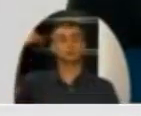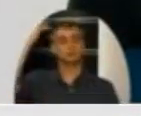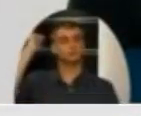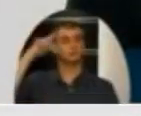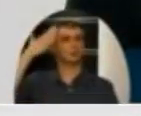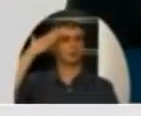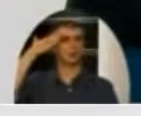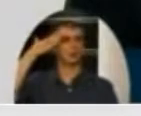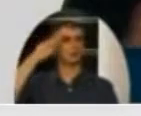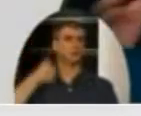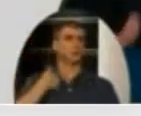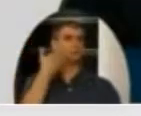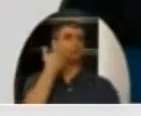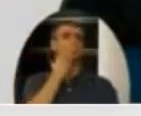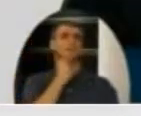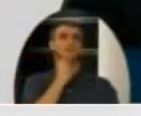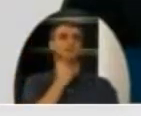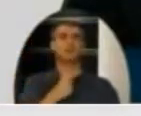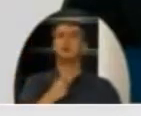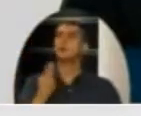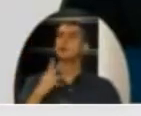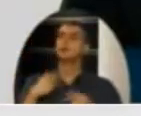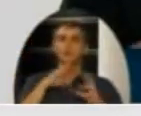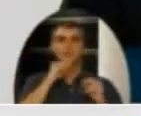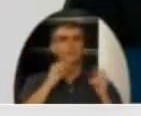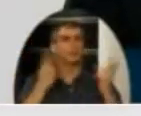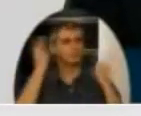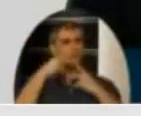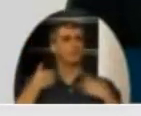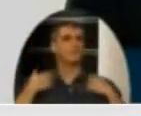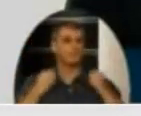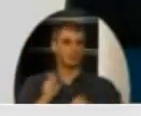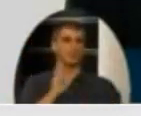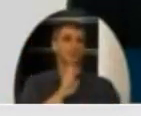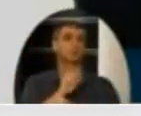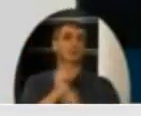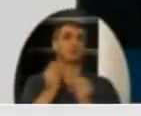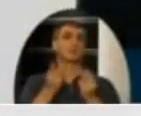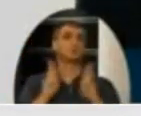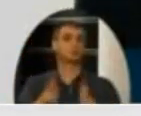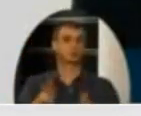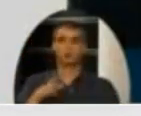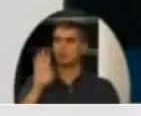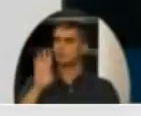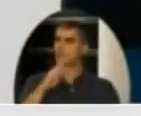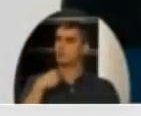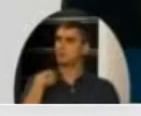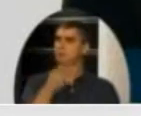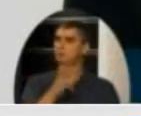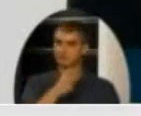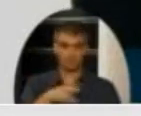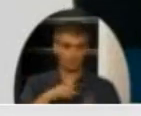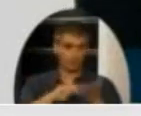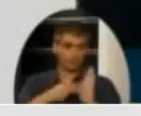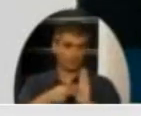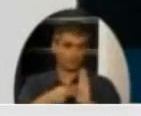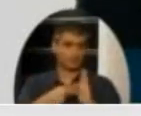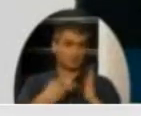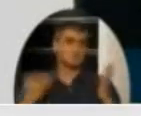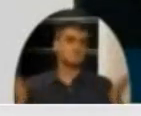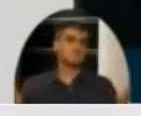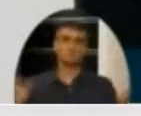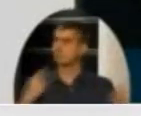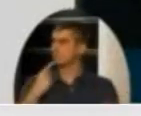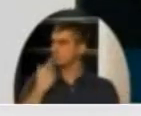פלסטינאית, ונתניהו התמקד יותר בסידורי הביטחון ובשמירה על הדברים הקיימים, אז נתניהו היום חוזר לזה, האם זה טקטי או אסטרטגיה? זהו, מה זה